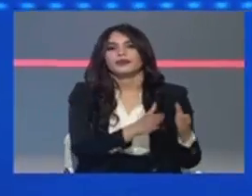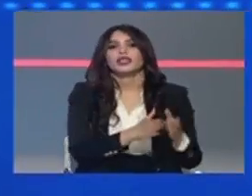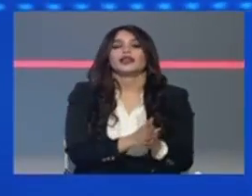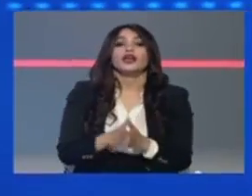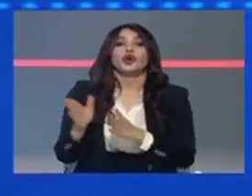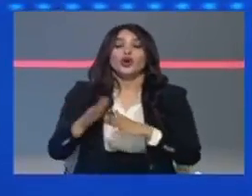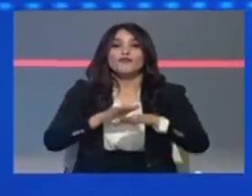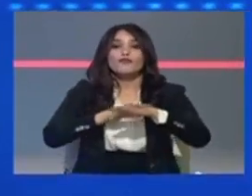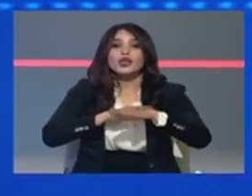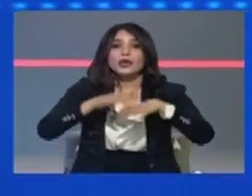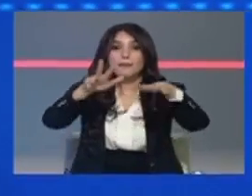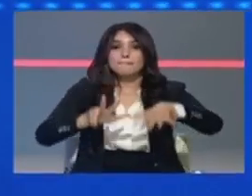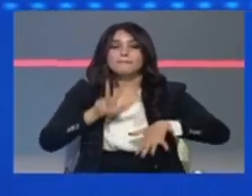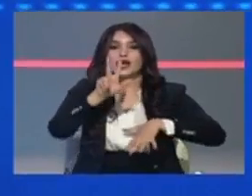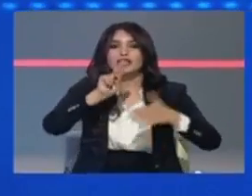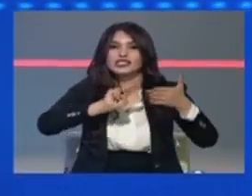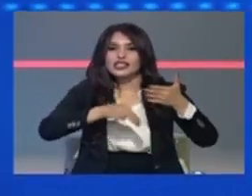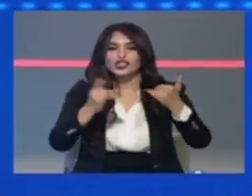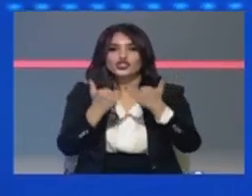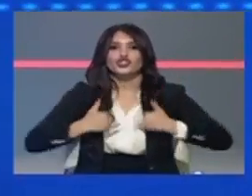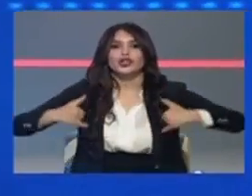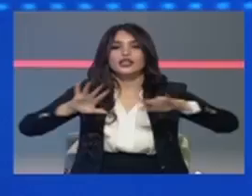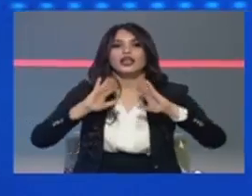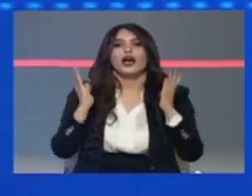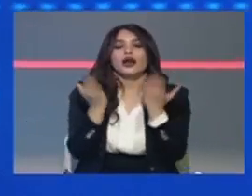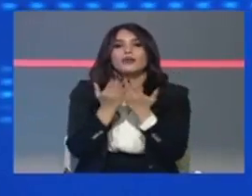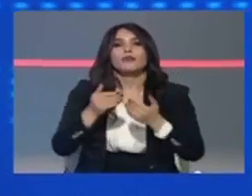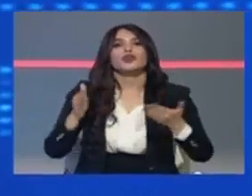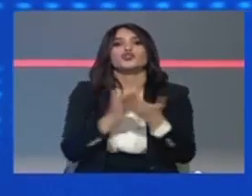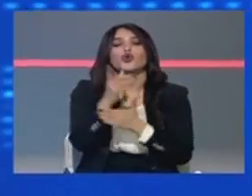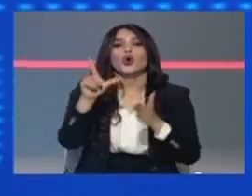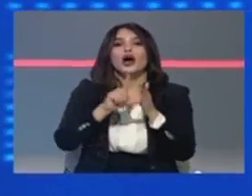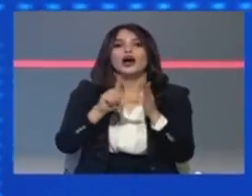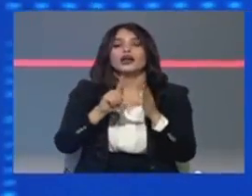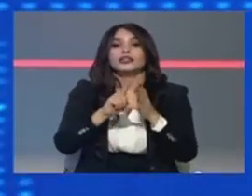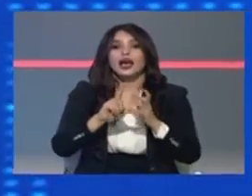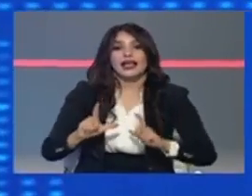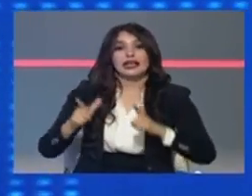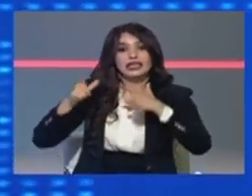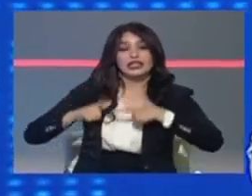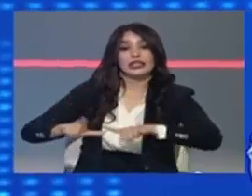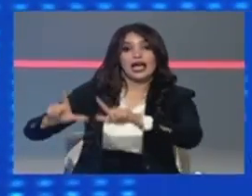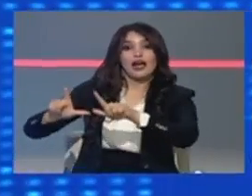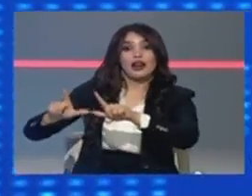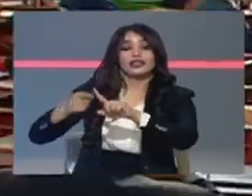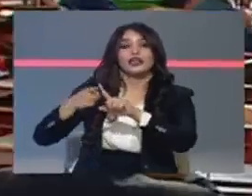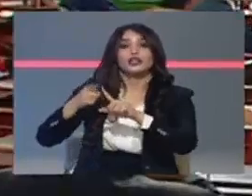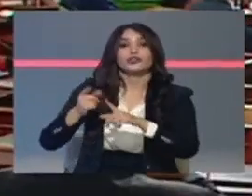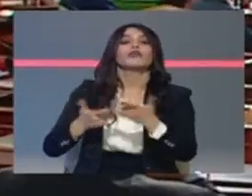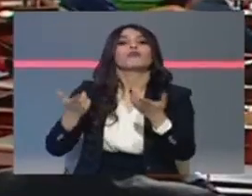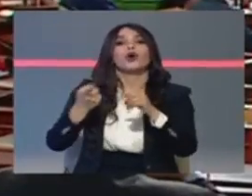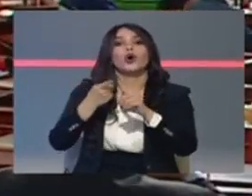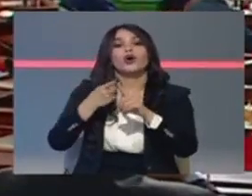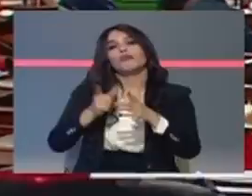فشأن البرلماني صدق النواب في جلسة عامة على مشروع قانون يتعلق بالإحالة لفائدة الدولة للقرض